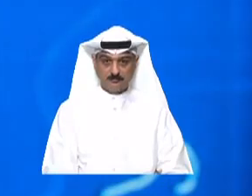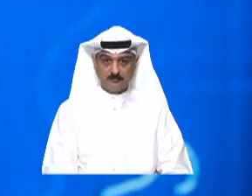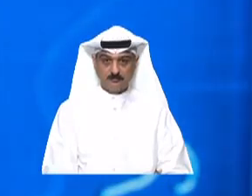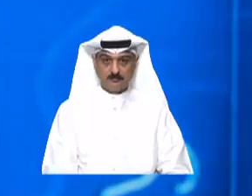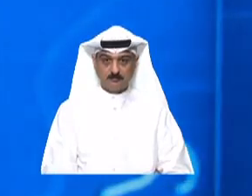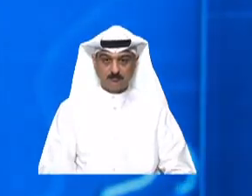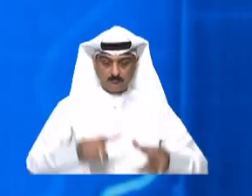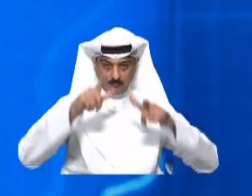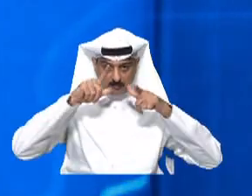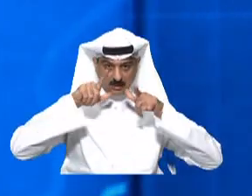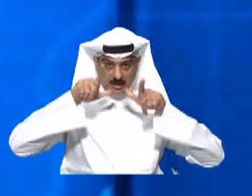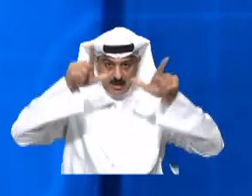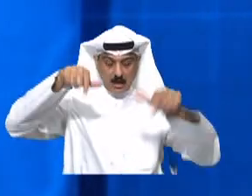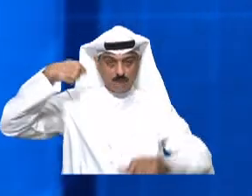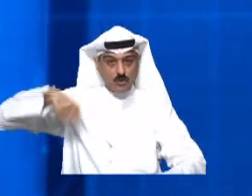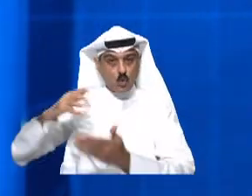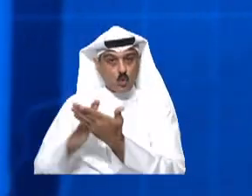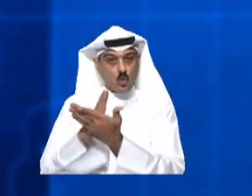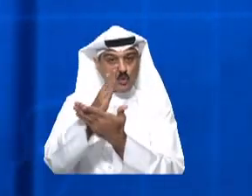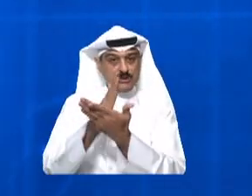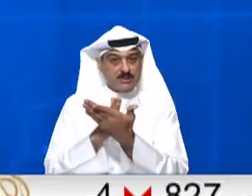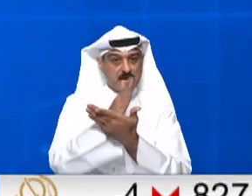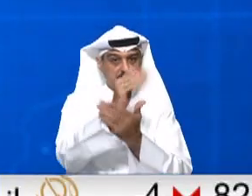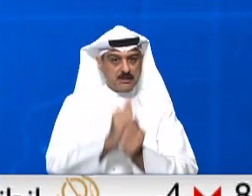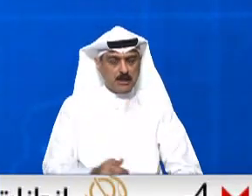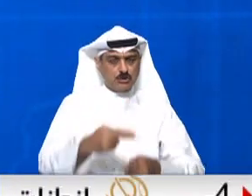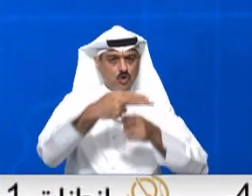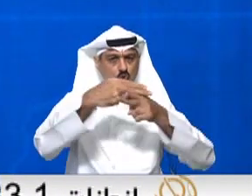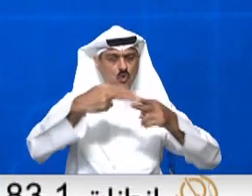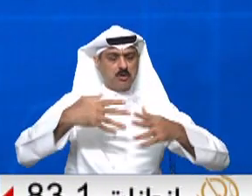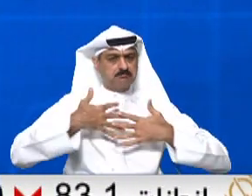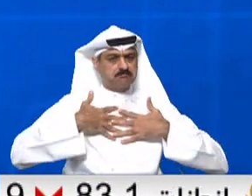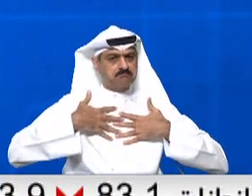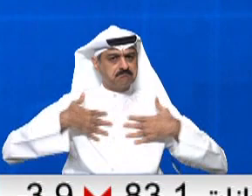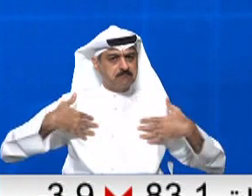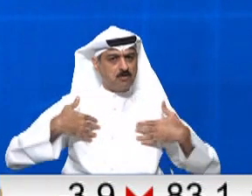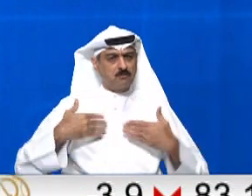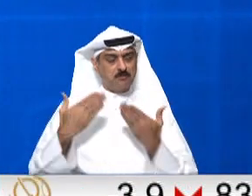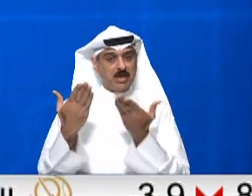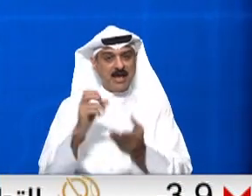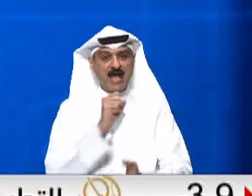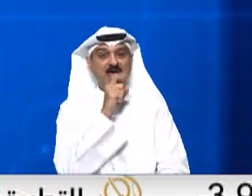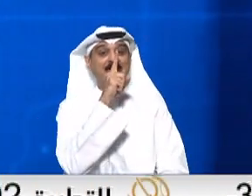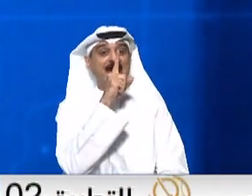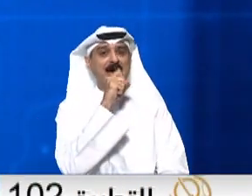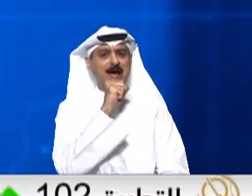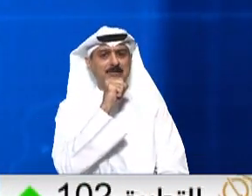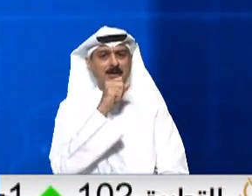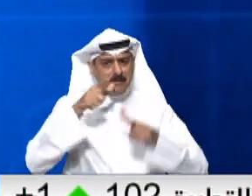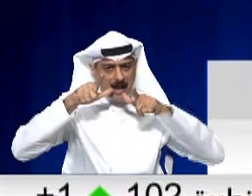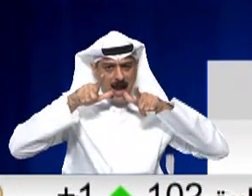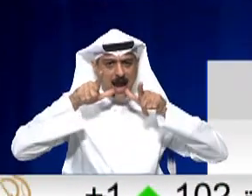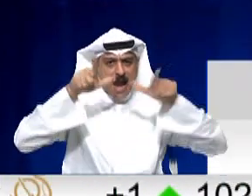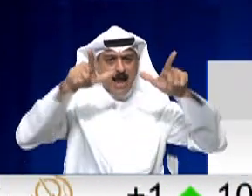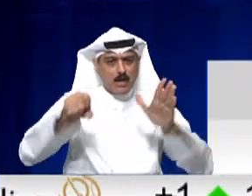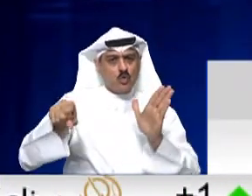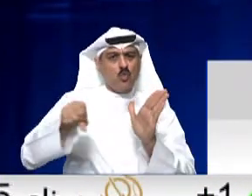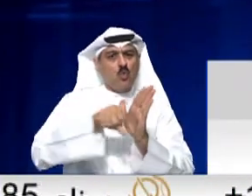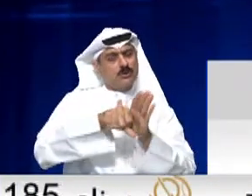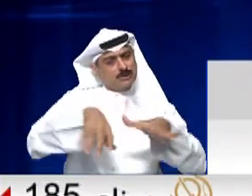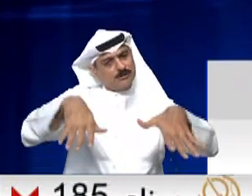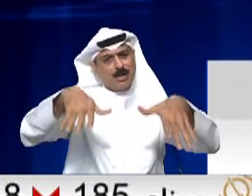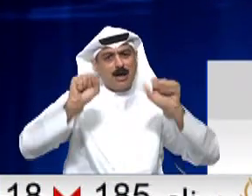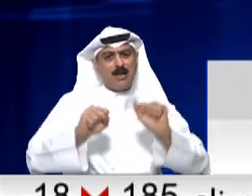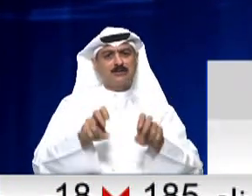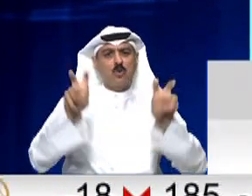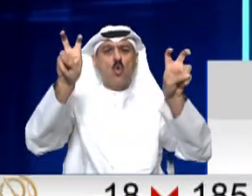اعربت وزاره الخارجيه عن ترحيب دوله الكويت باعلان دوله قطر الشقيقه نجاح جهود الوساطه للتوصل الى